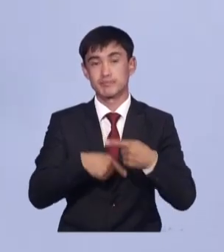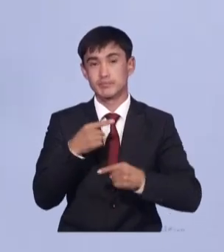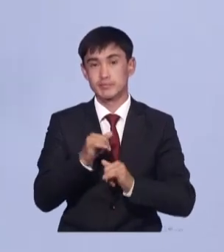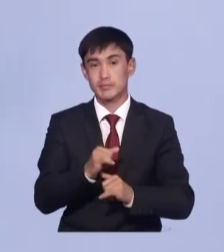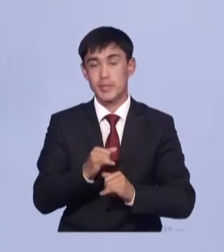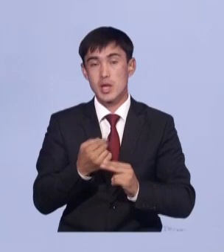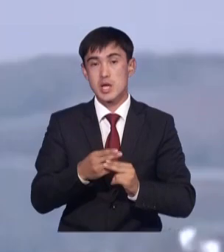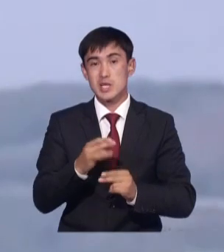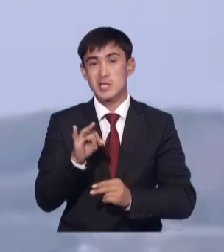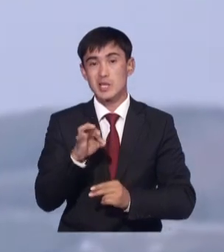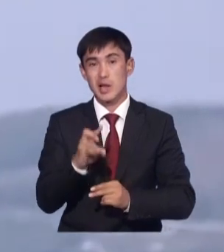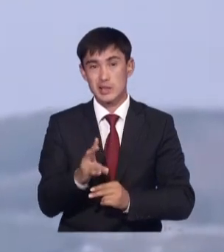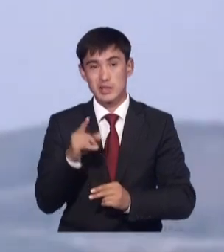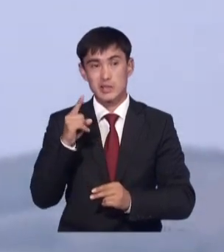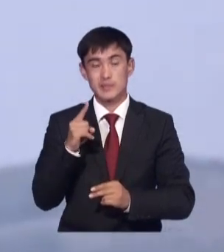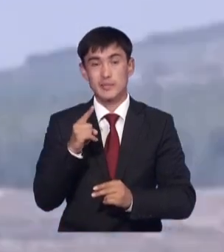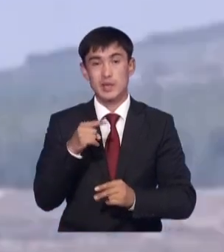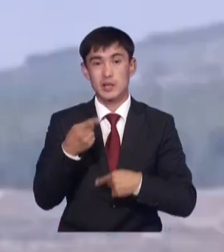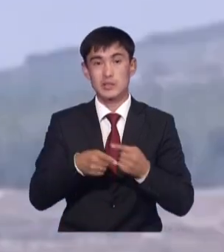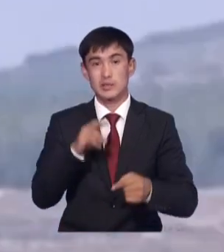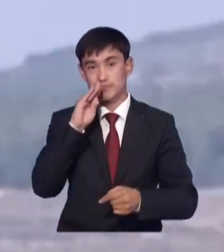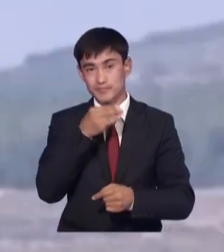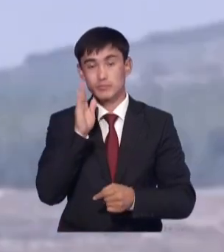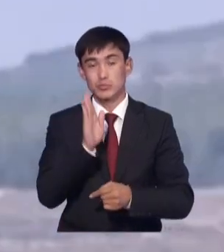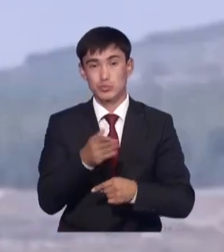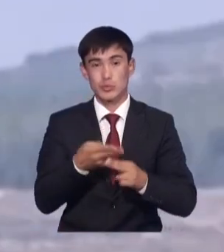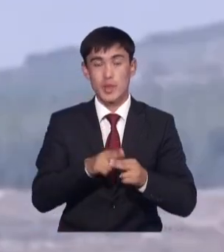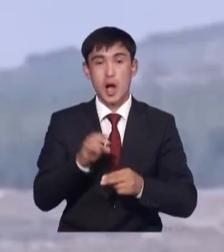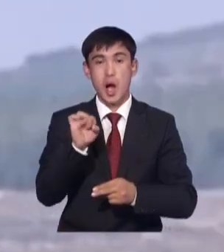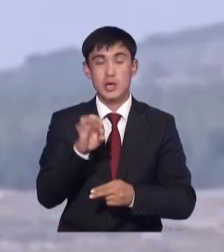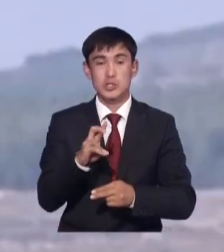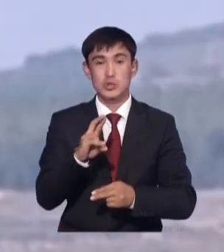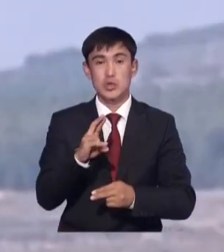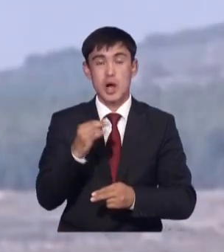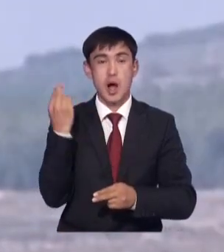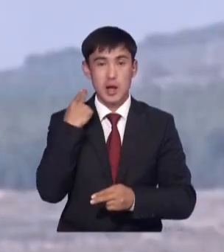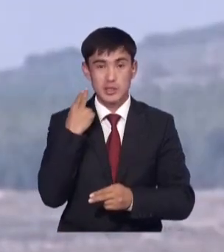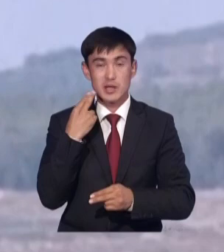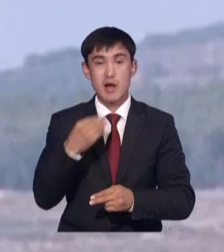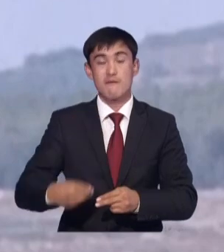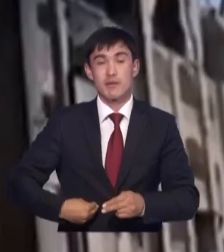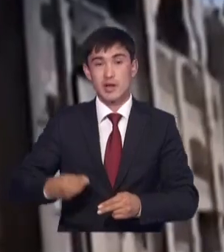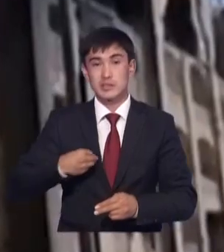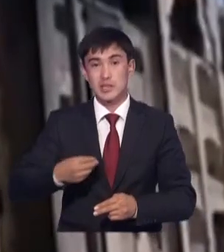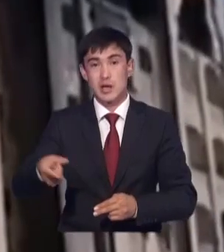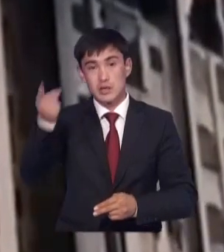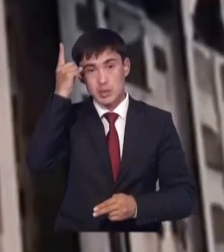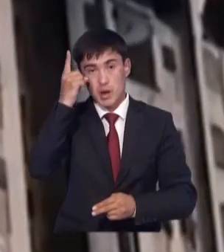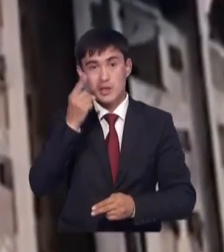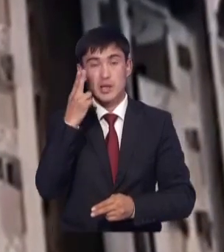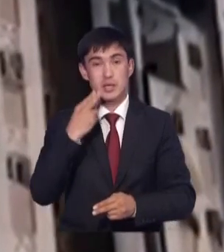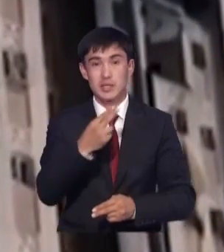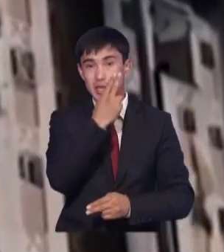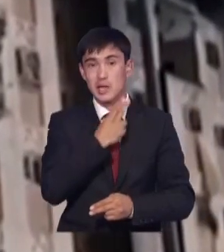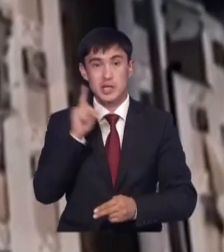шабуылға байланысты Израильді айыптап, одан кек алуға уәде берді. Ақш, Ұлыбритания, Франция, Германия мен Италия Иранды Израильге